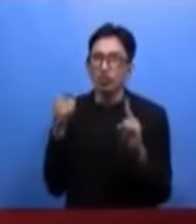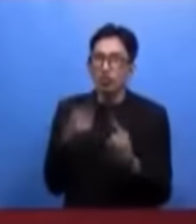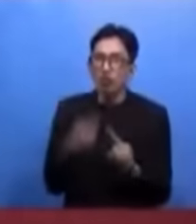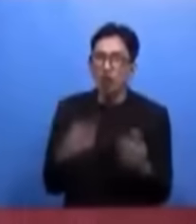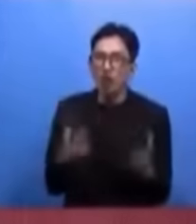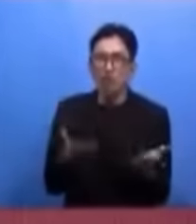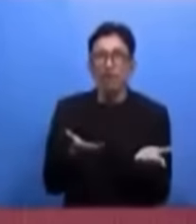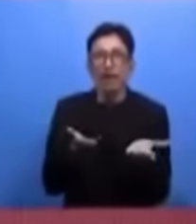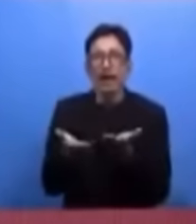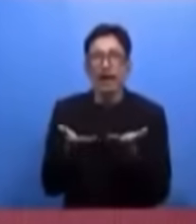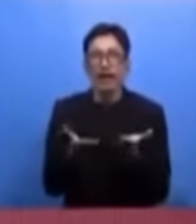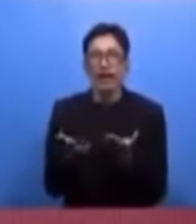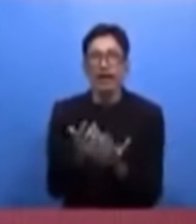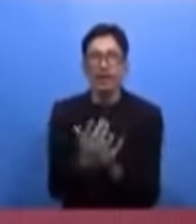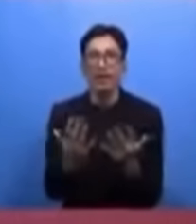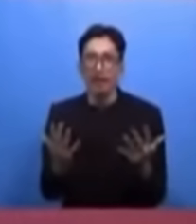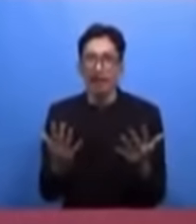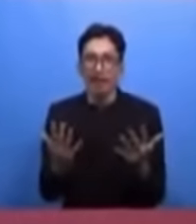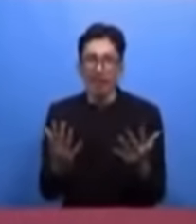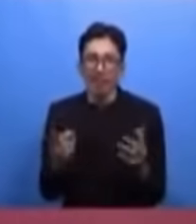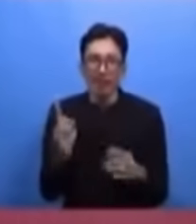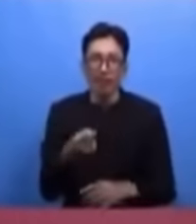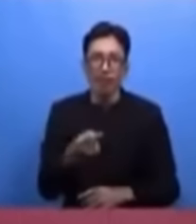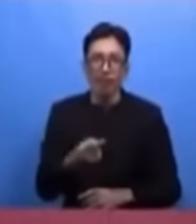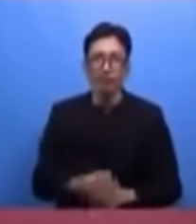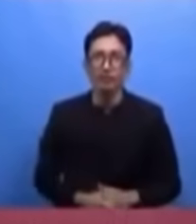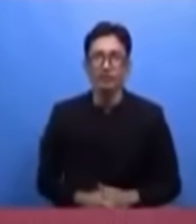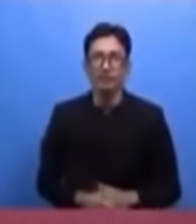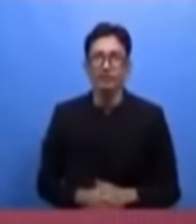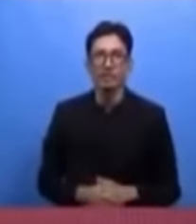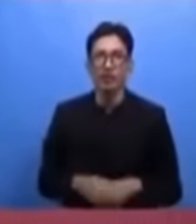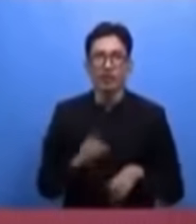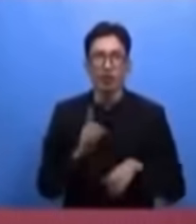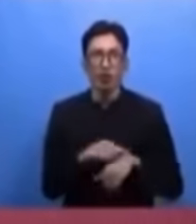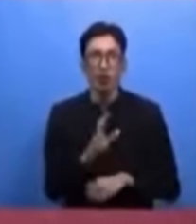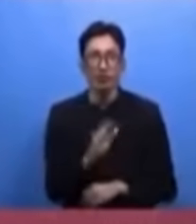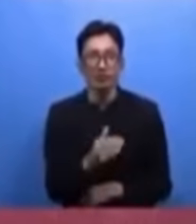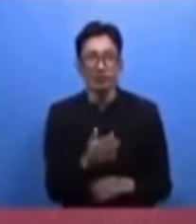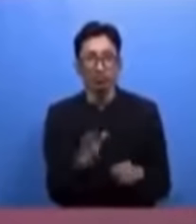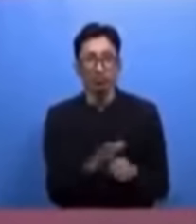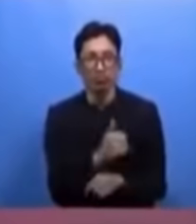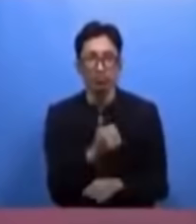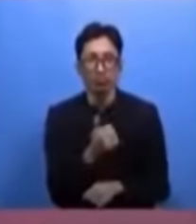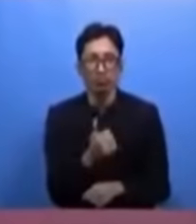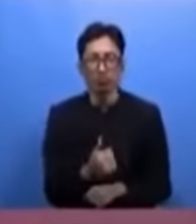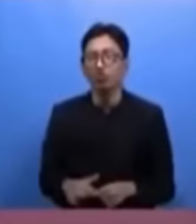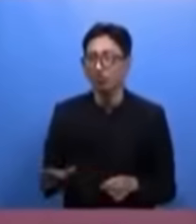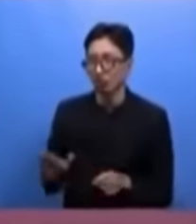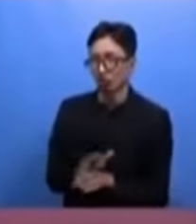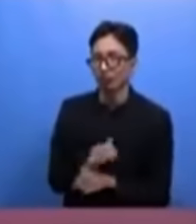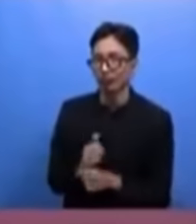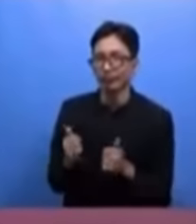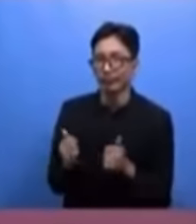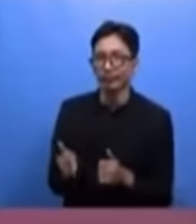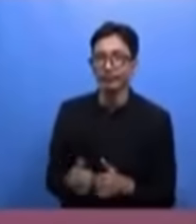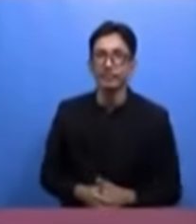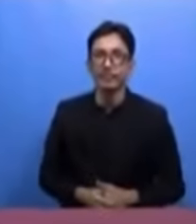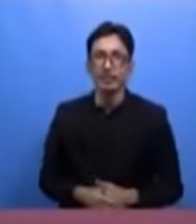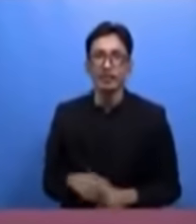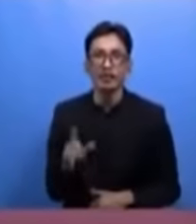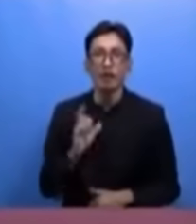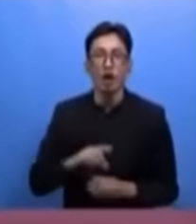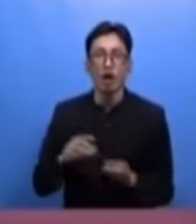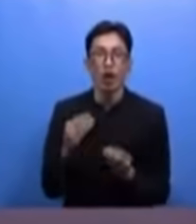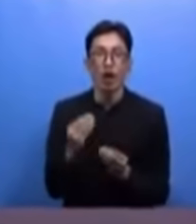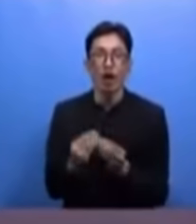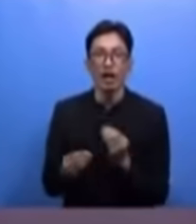dengan sebaik-baiknya. Terima kasih. Waktu masih ada, Bapak. Baik, berikutnya kami berikan kesempatan kepada calon